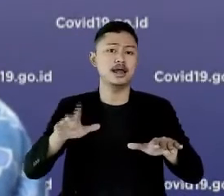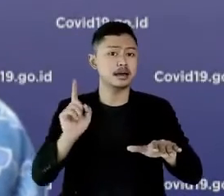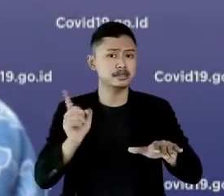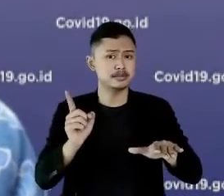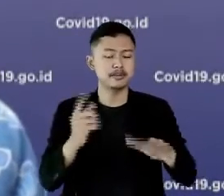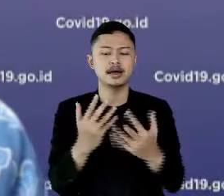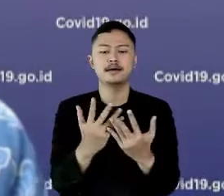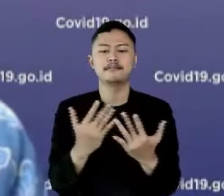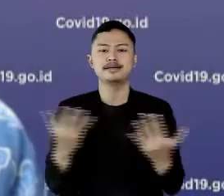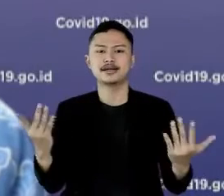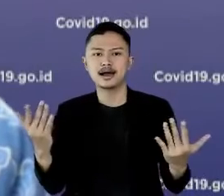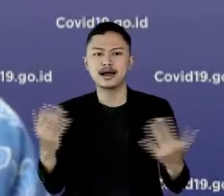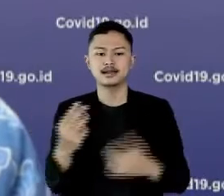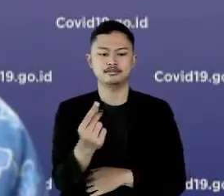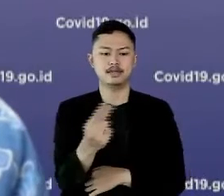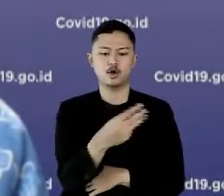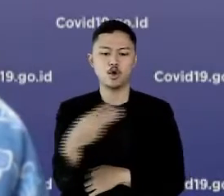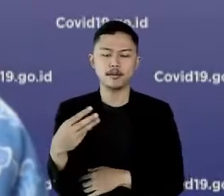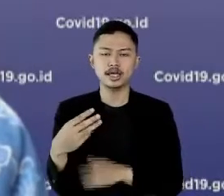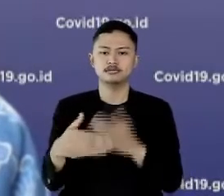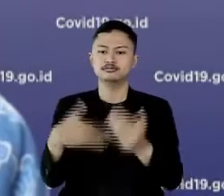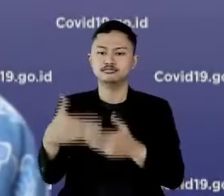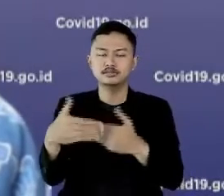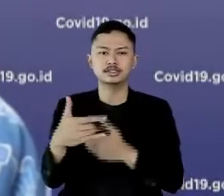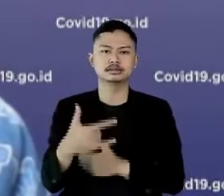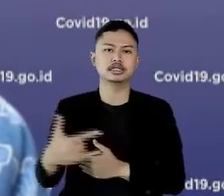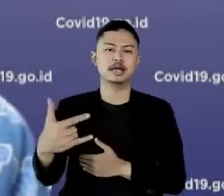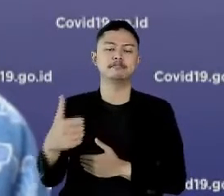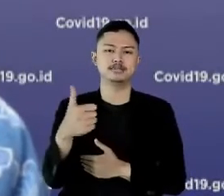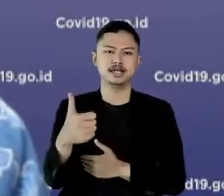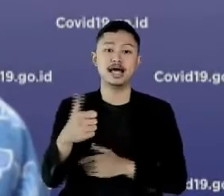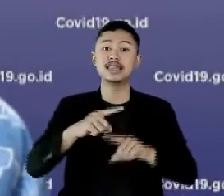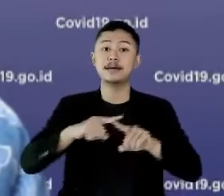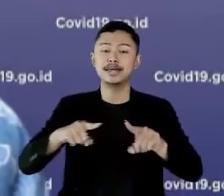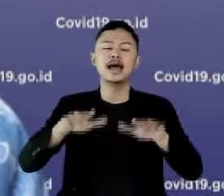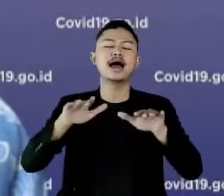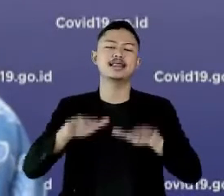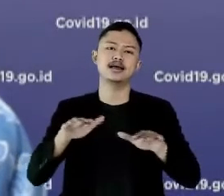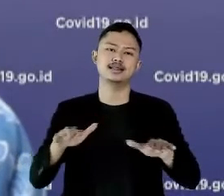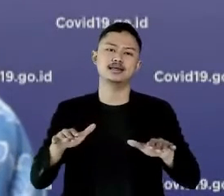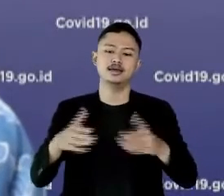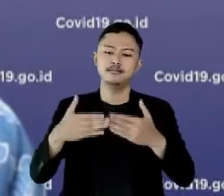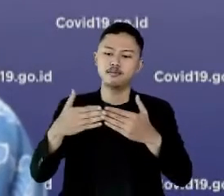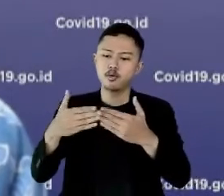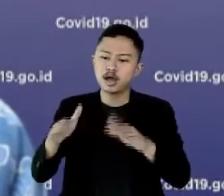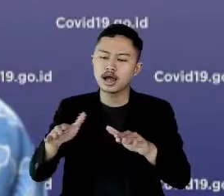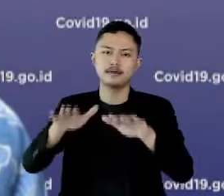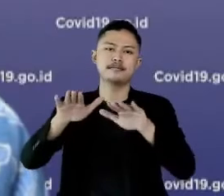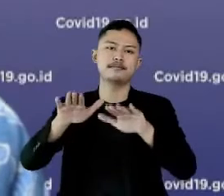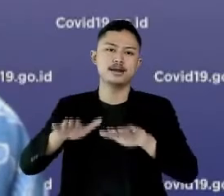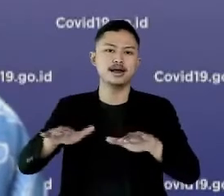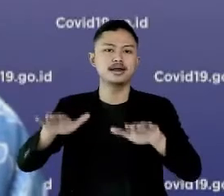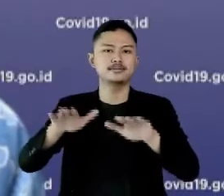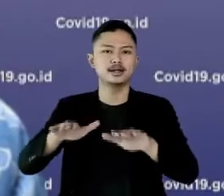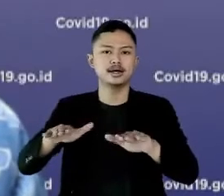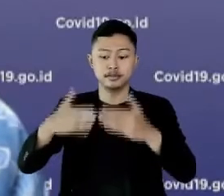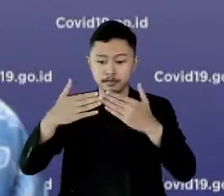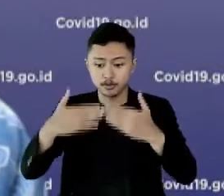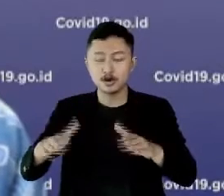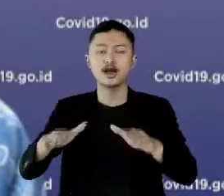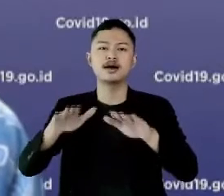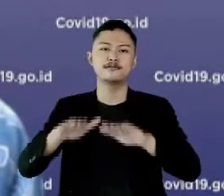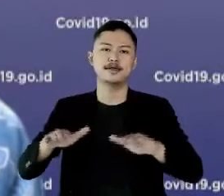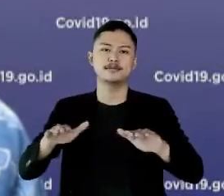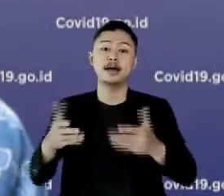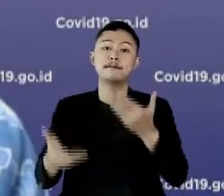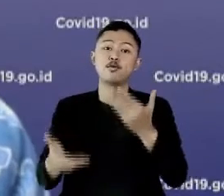kegiatan sosial, ekonomi bisa berlangsung, tapi secara berhati-hati pelonggarannya gitu. Ada prosedur-prosedur yang nanti mungkin